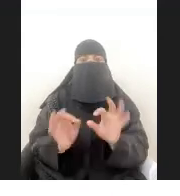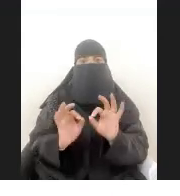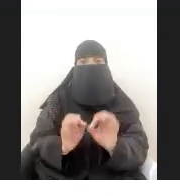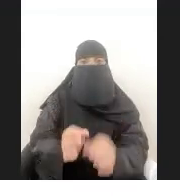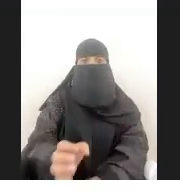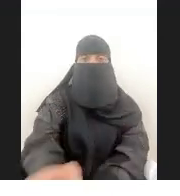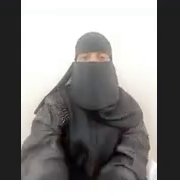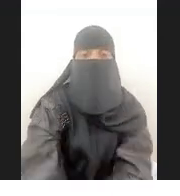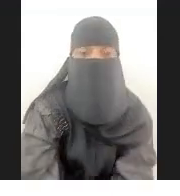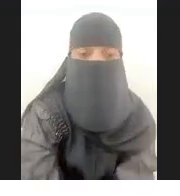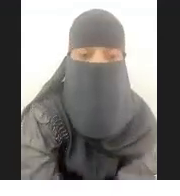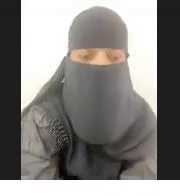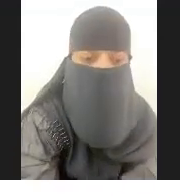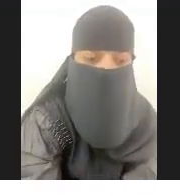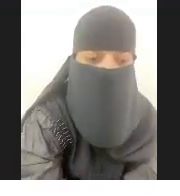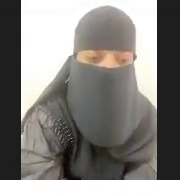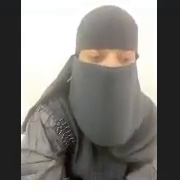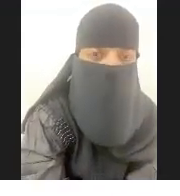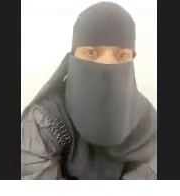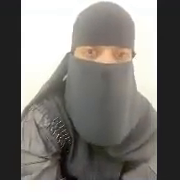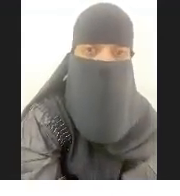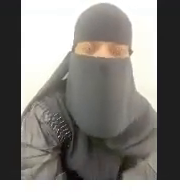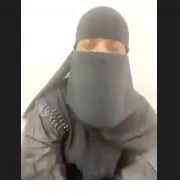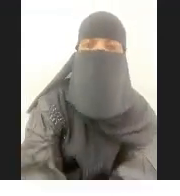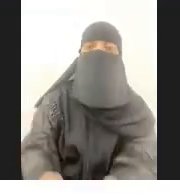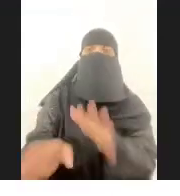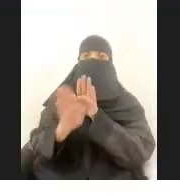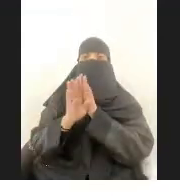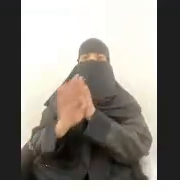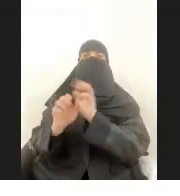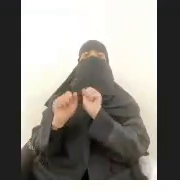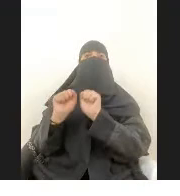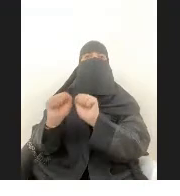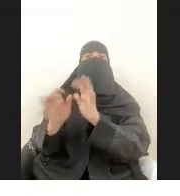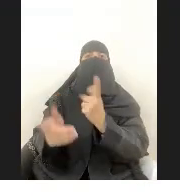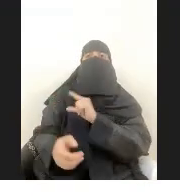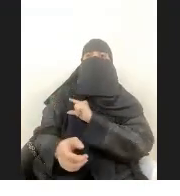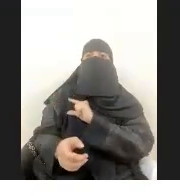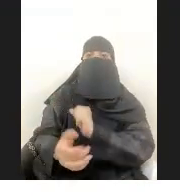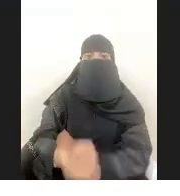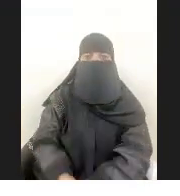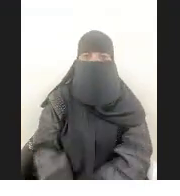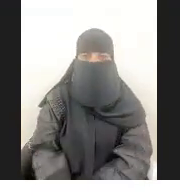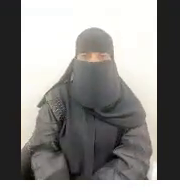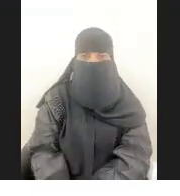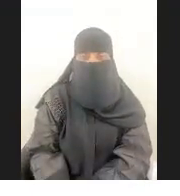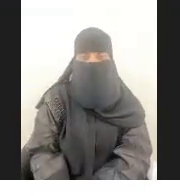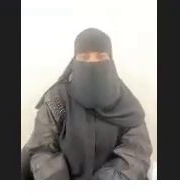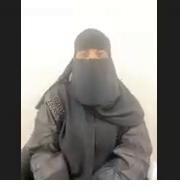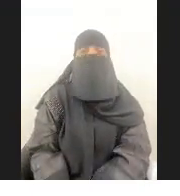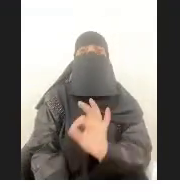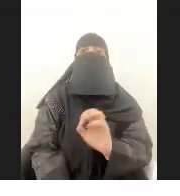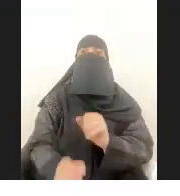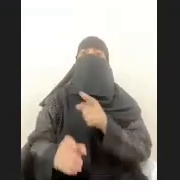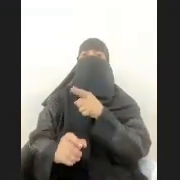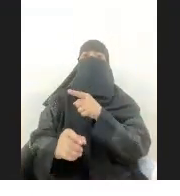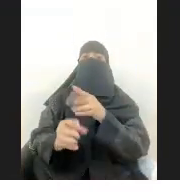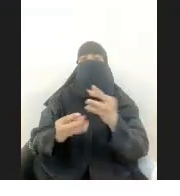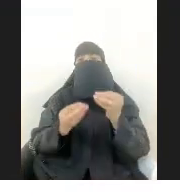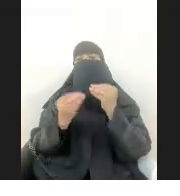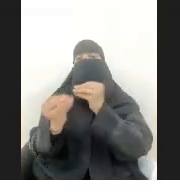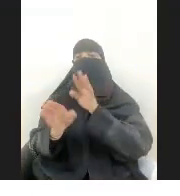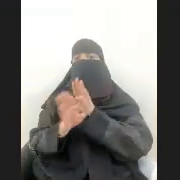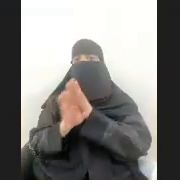طلابي. Technology support، قد إيش هذه المؤسسة التعليمية عندها دعم تقني. Faculty support،